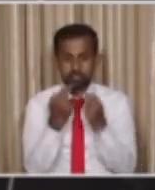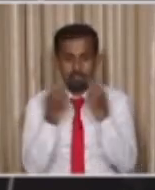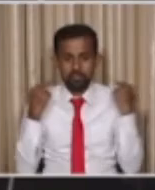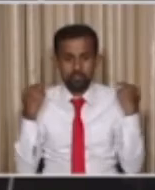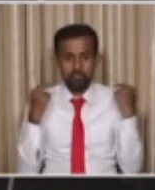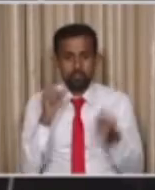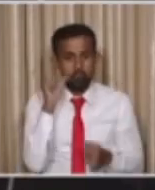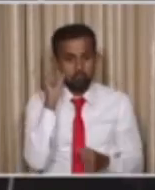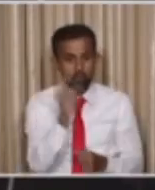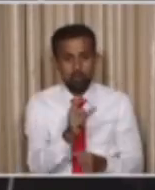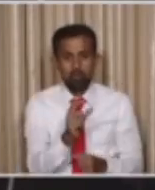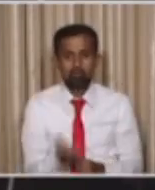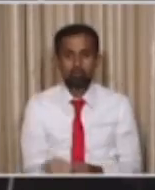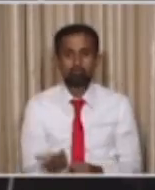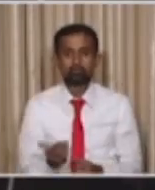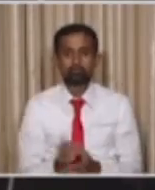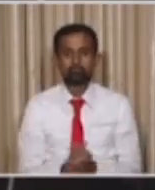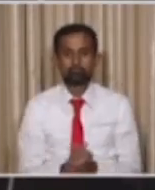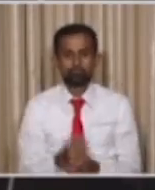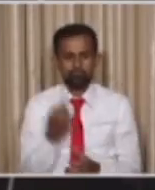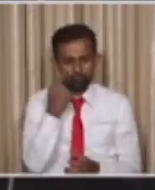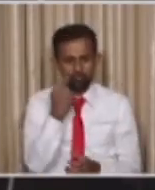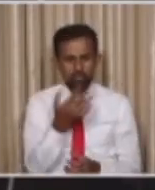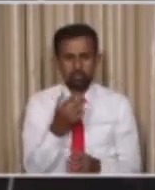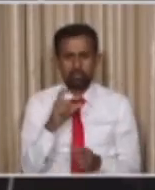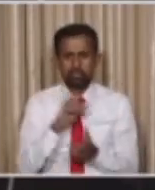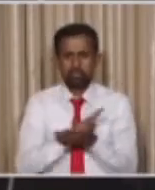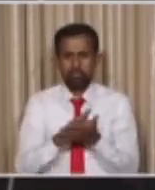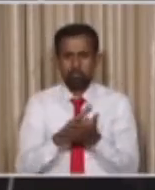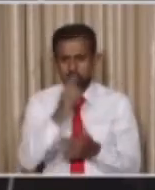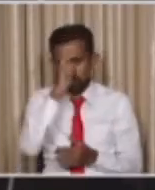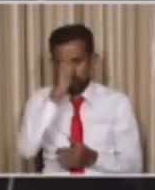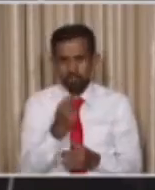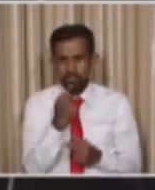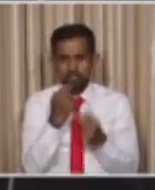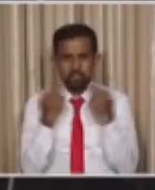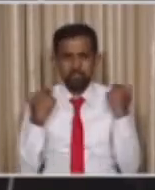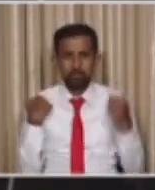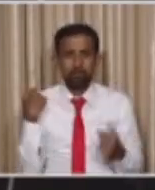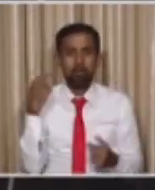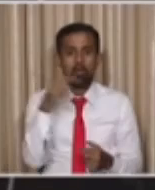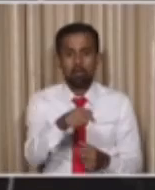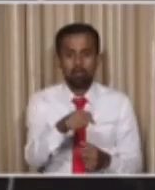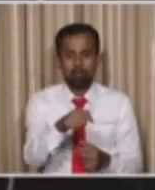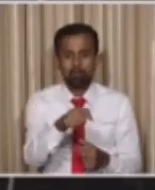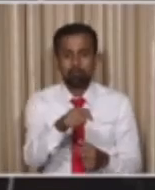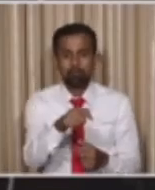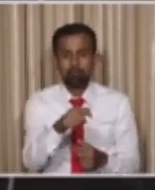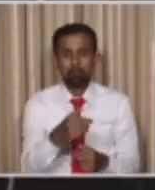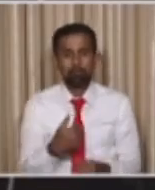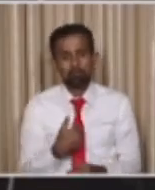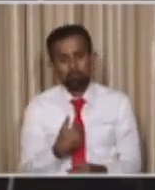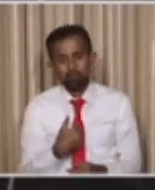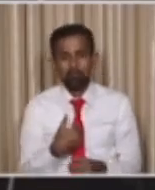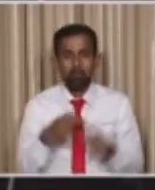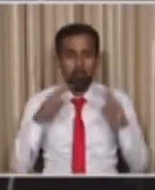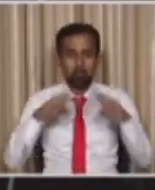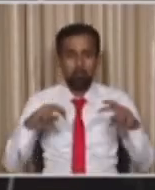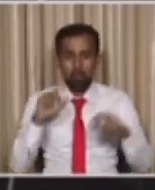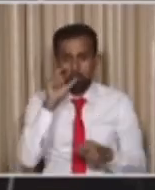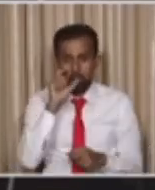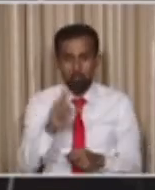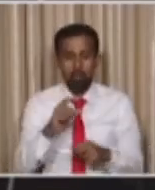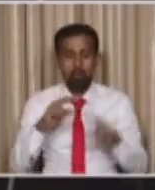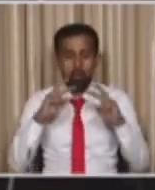කෙරෙහි අපි අවධානය යොමු කරන්න ඕනේ. මම දැක්ක චම්පි කරනව කැමැතුමා රේගුවට ගිහිල්ලා එතුමා බොහොම උනන්දු වෙලා ඒක පරීක්ෂා කරලා ඒ